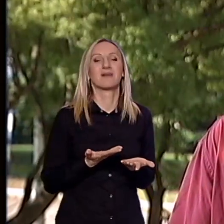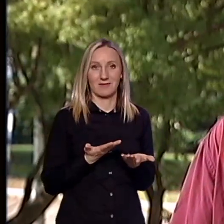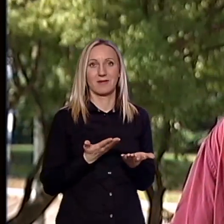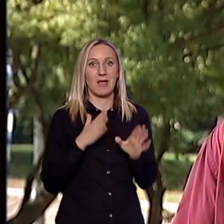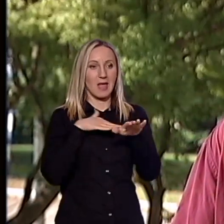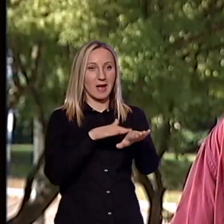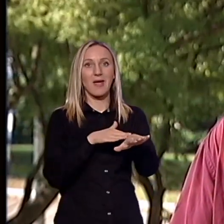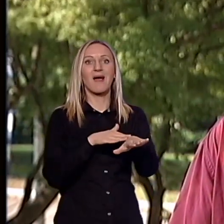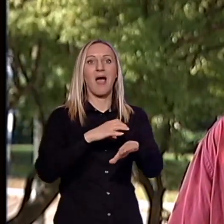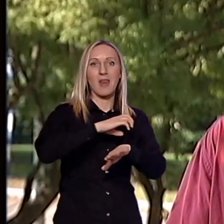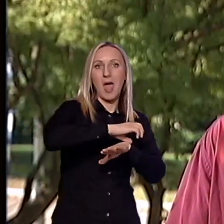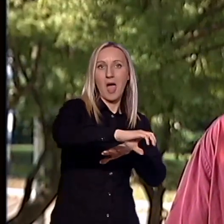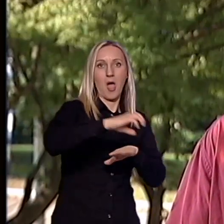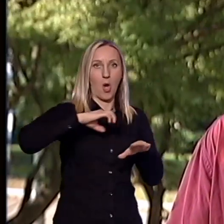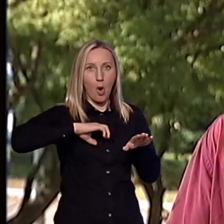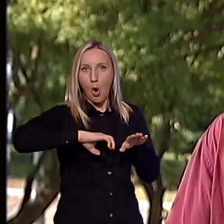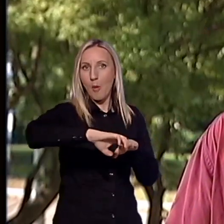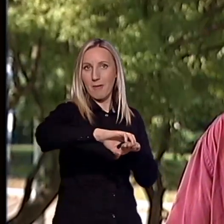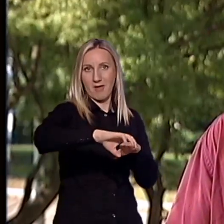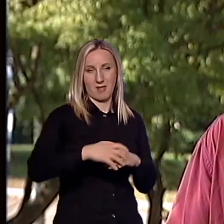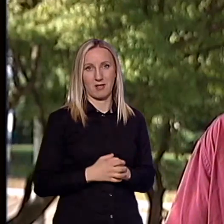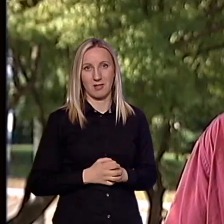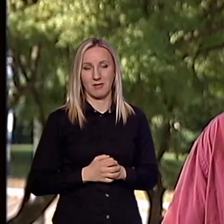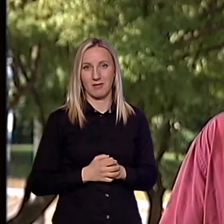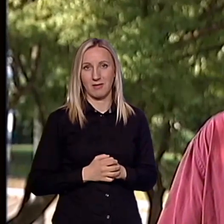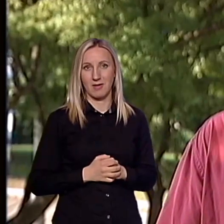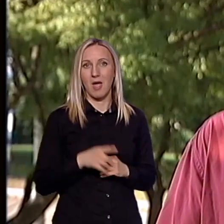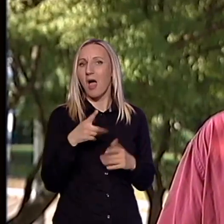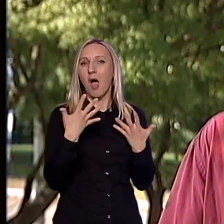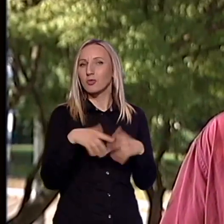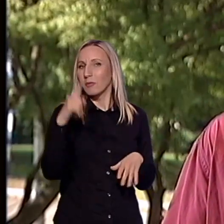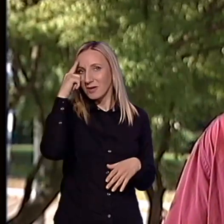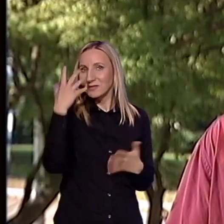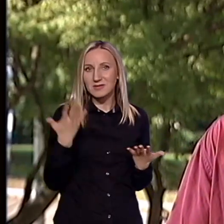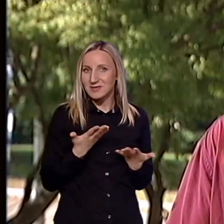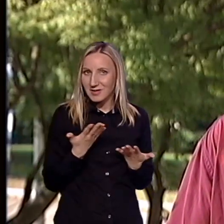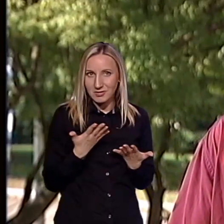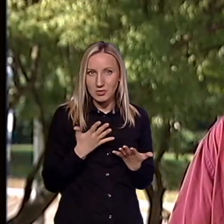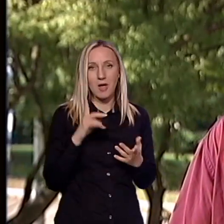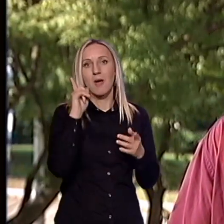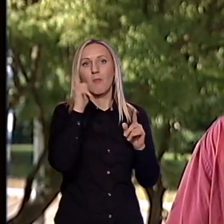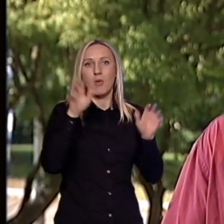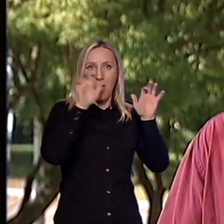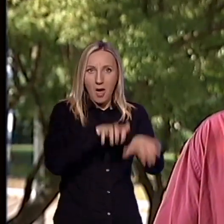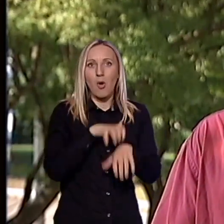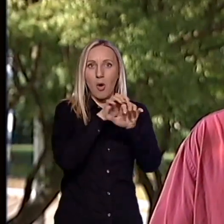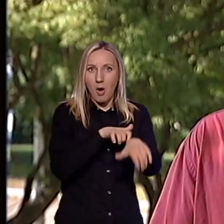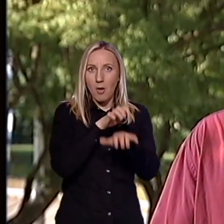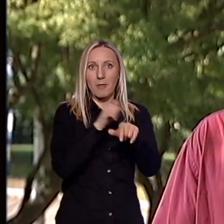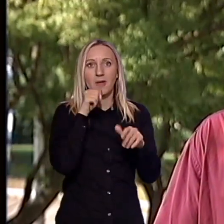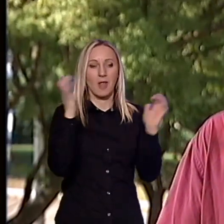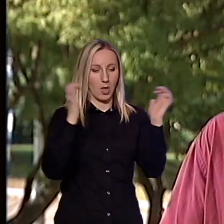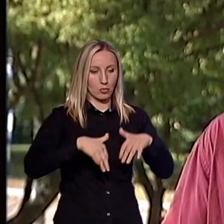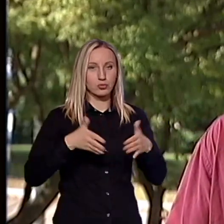negde na obali tog vodotoka, a to onda automatski podrazumeva da treba da raši neke radove, a to znači da treba da ruši tu